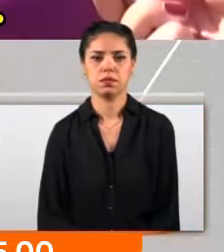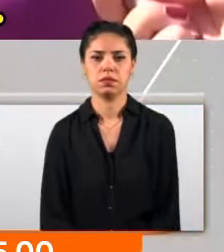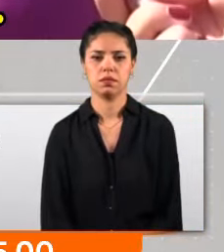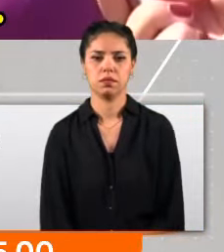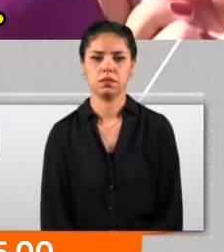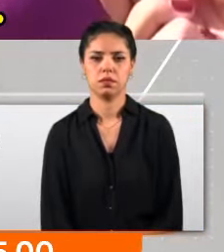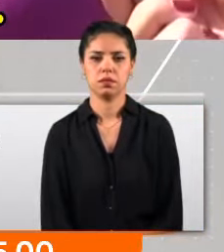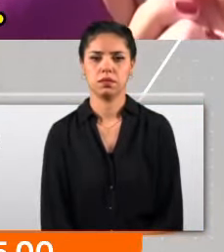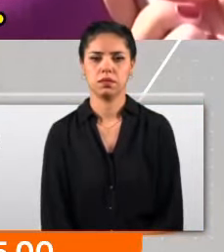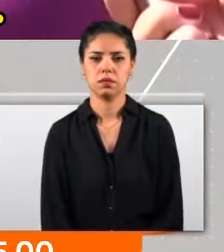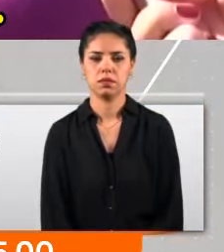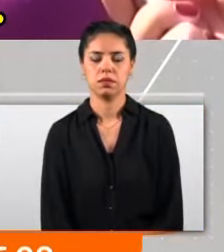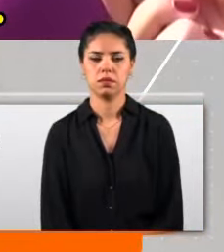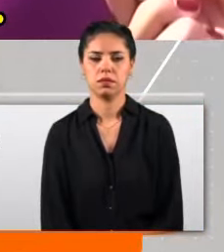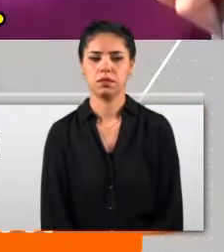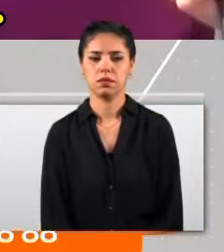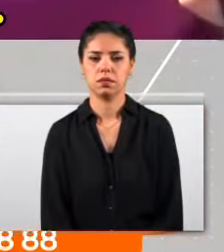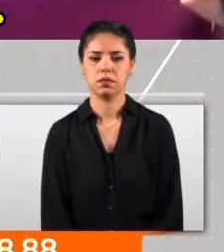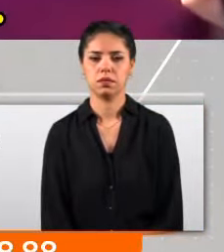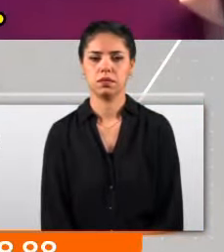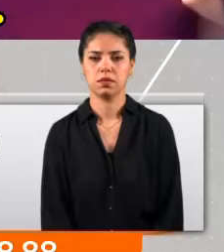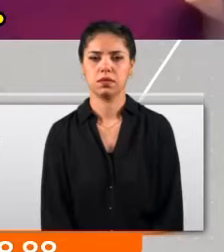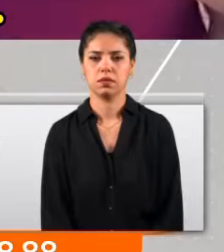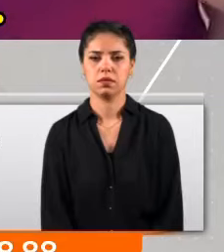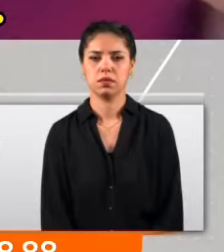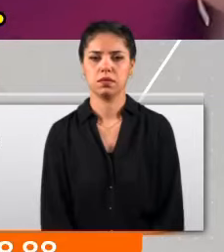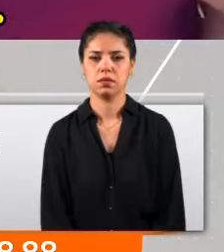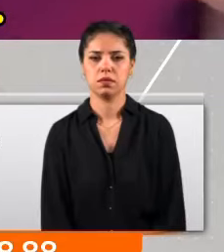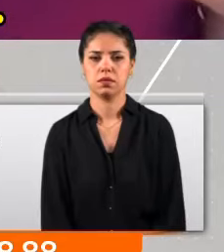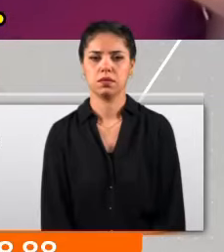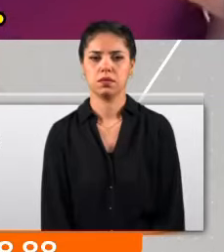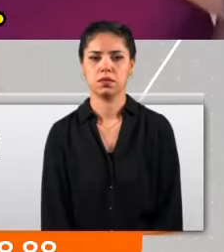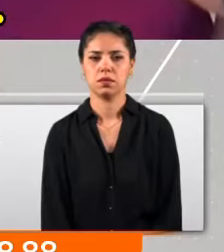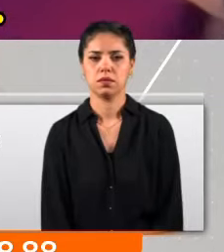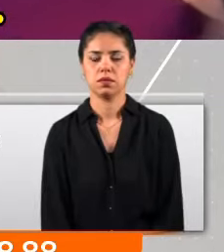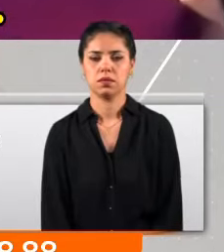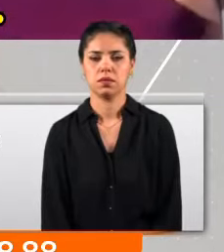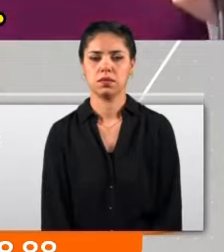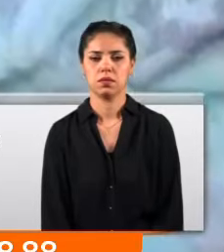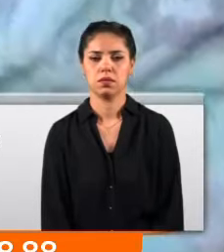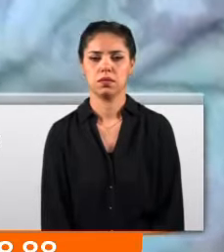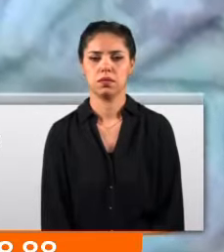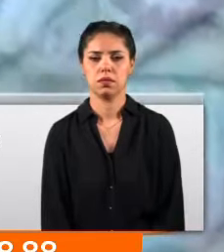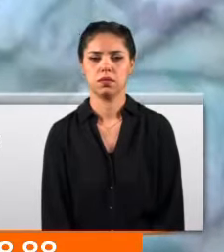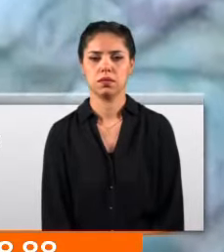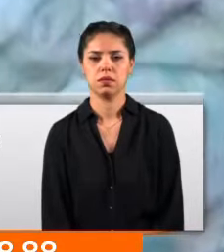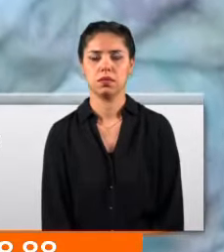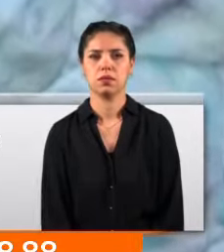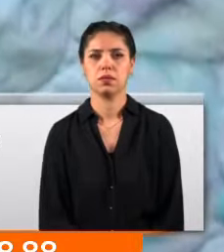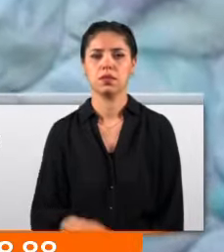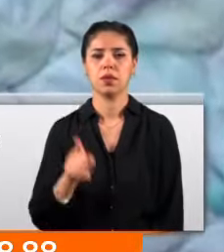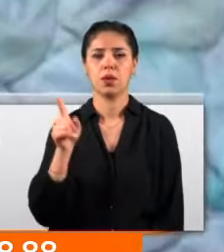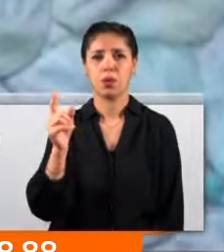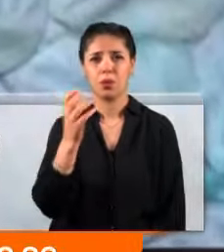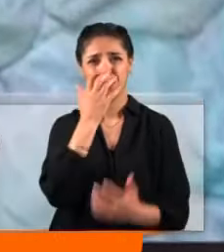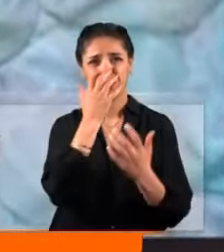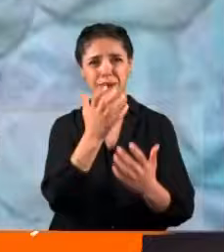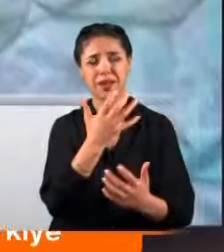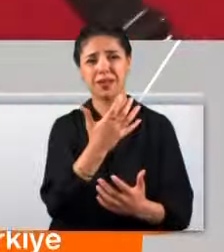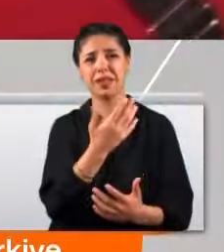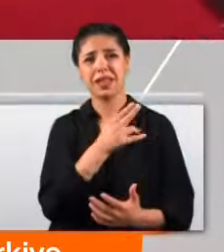Benim yetim yavrumun sesi olsun. Duyun benim sesimi, duyun ne olur. Duyun. O bakmaya bile